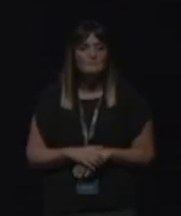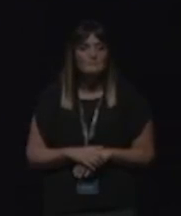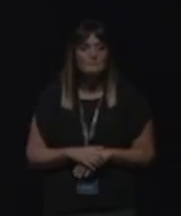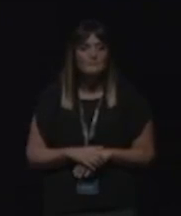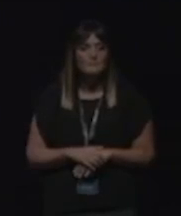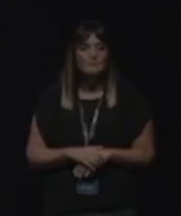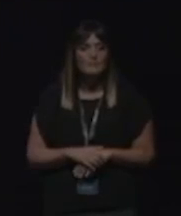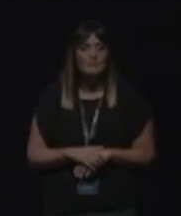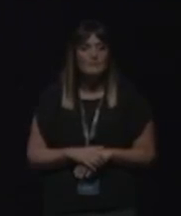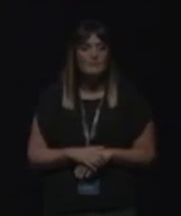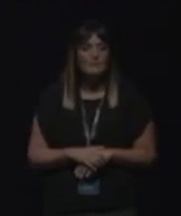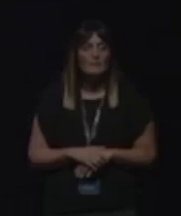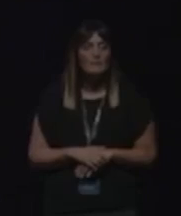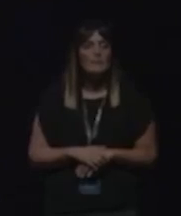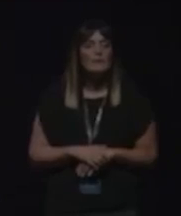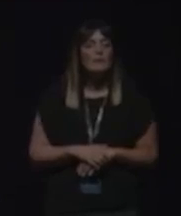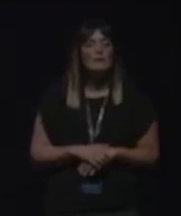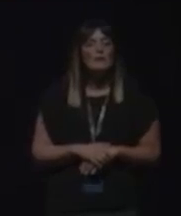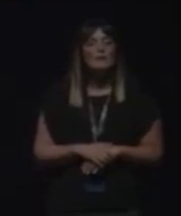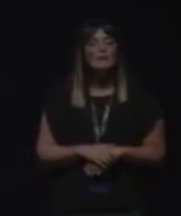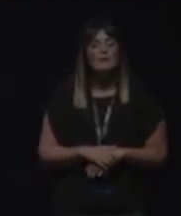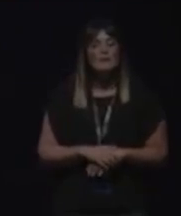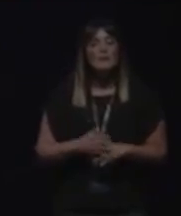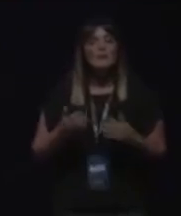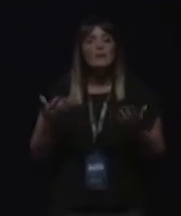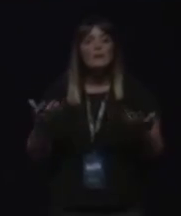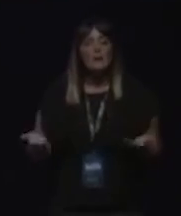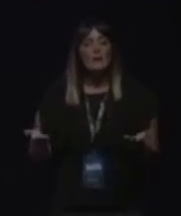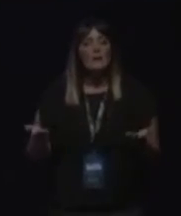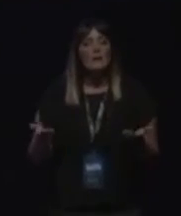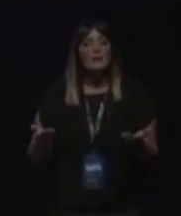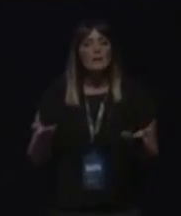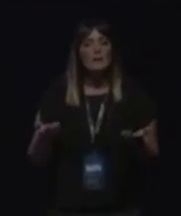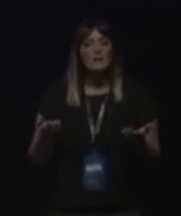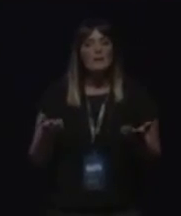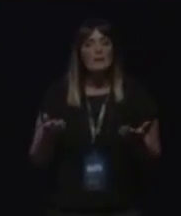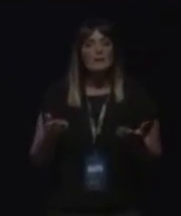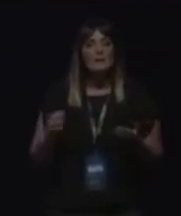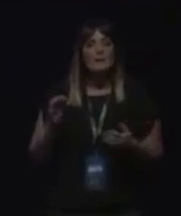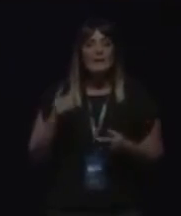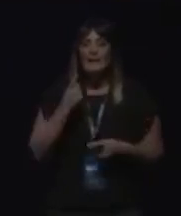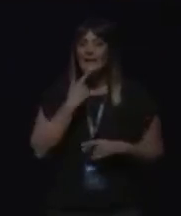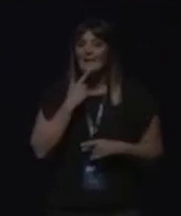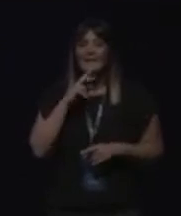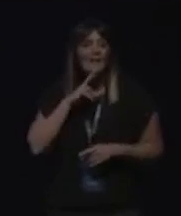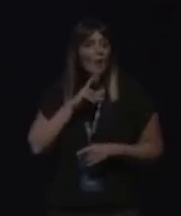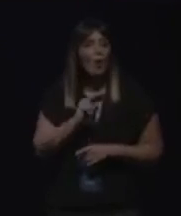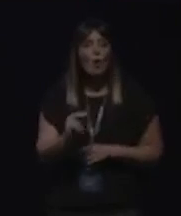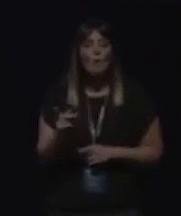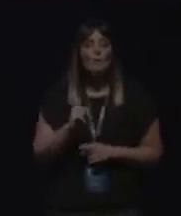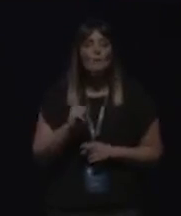E quel che è peggio è che non parlare di lotta alle